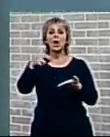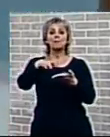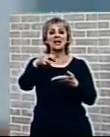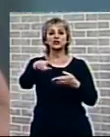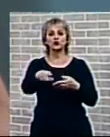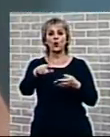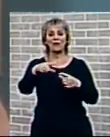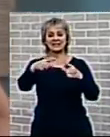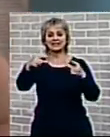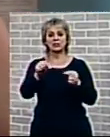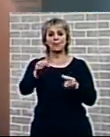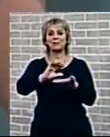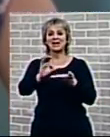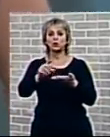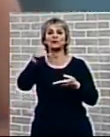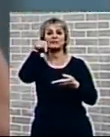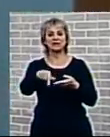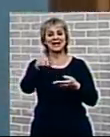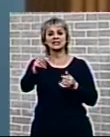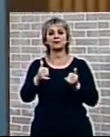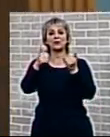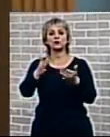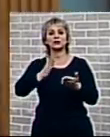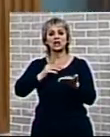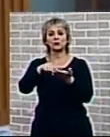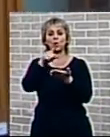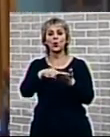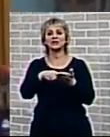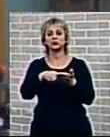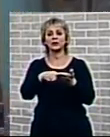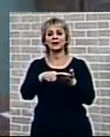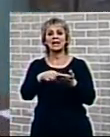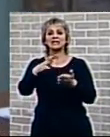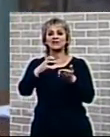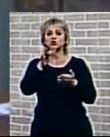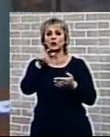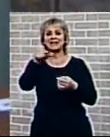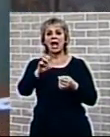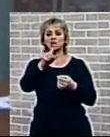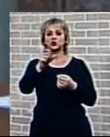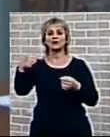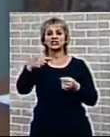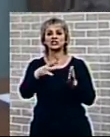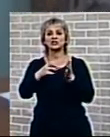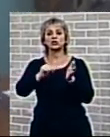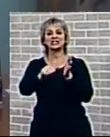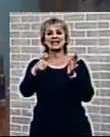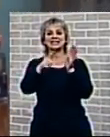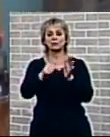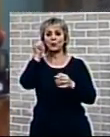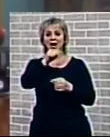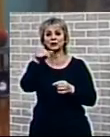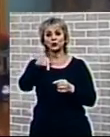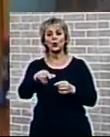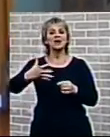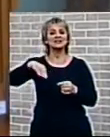Почтовая издательская продукция выпускалась, посвященная нашему городу на 900-летие Азова в 1967 году.